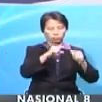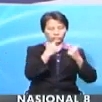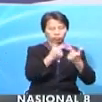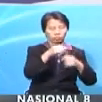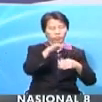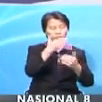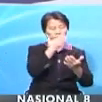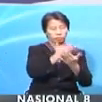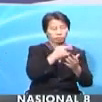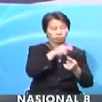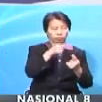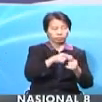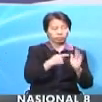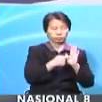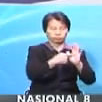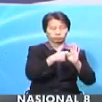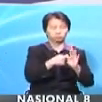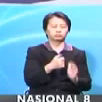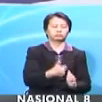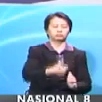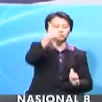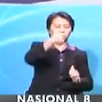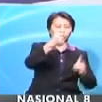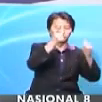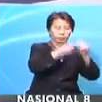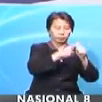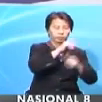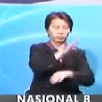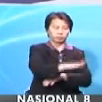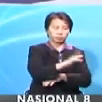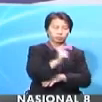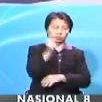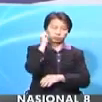lebih baik apabila mencatat kemenangan pertama